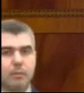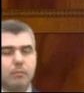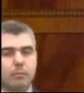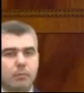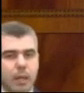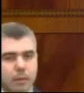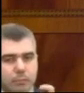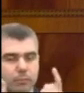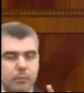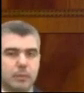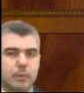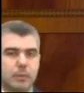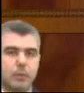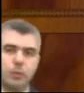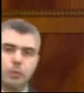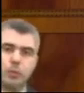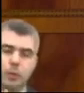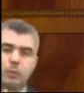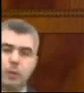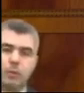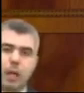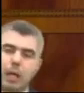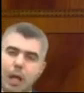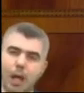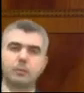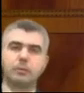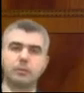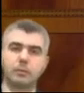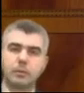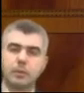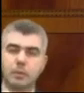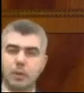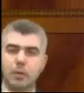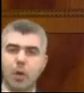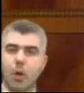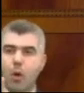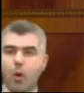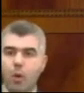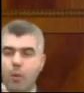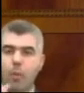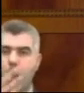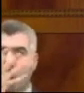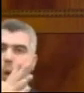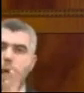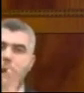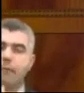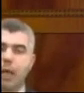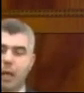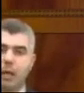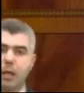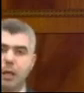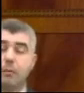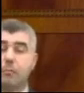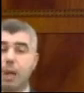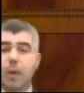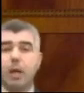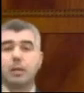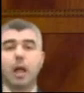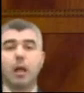نحن نفكر بصورة مستدامة من أجل دمج قيم سلاسل القيم بين